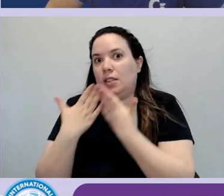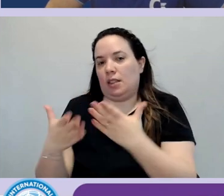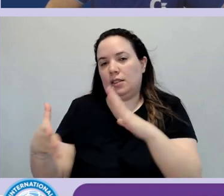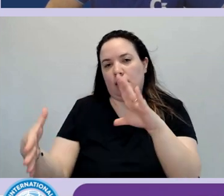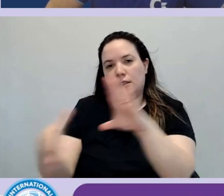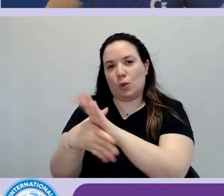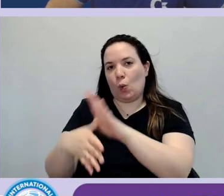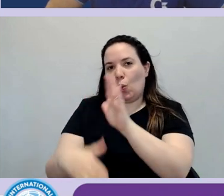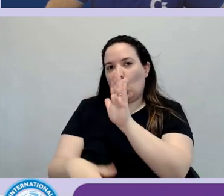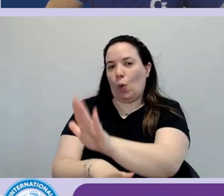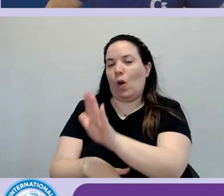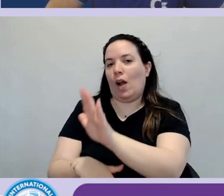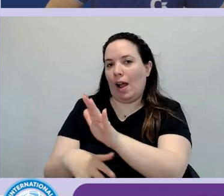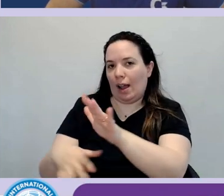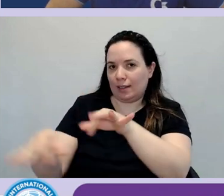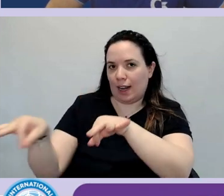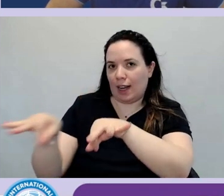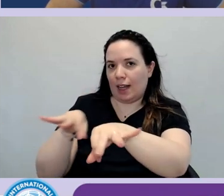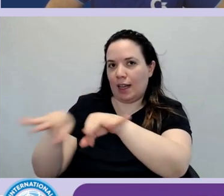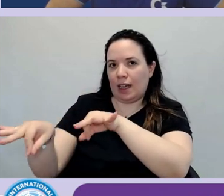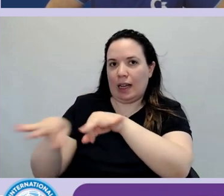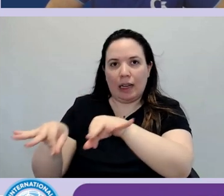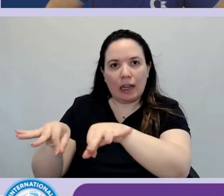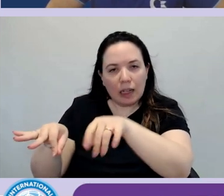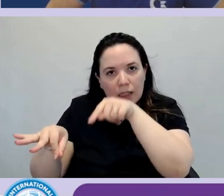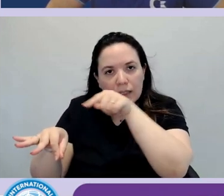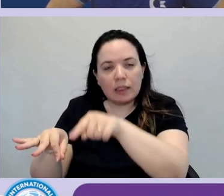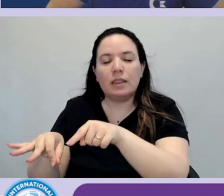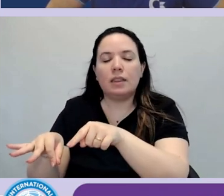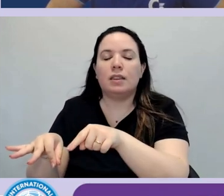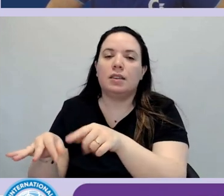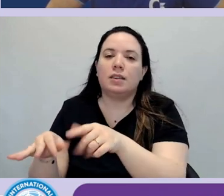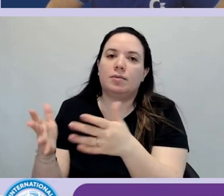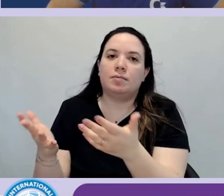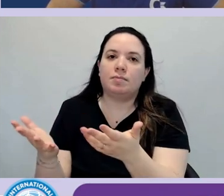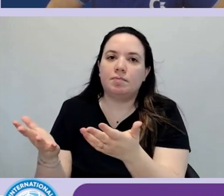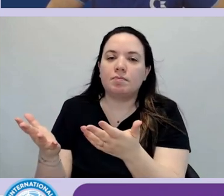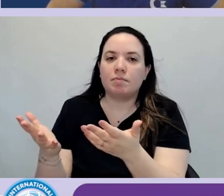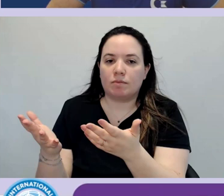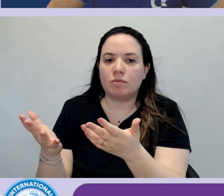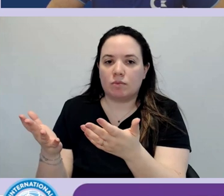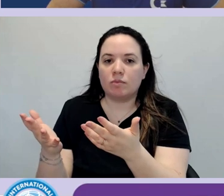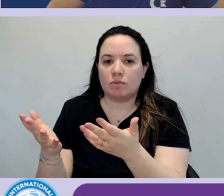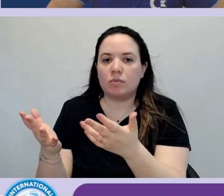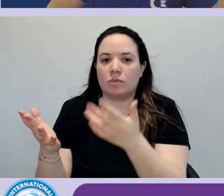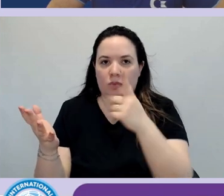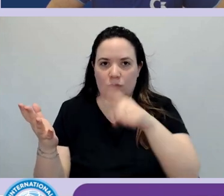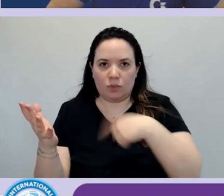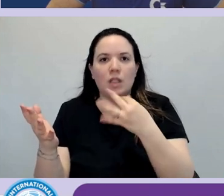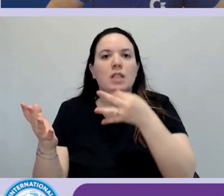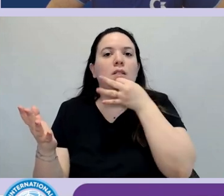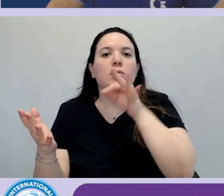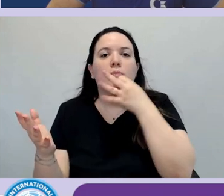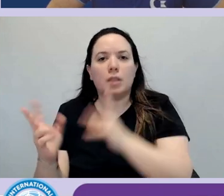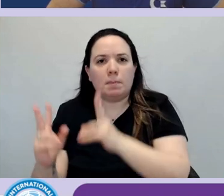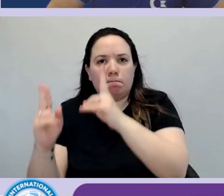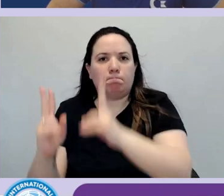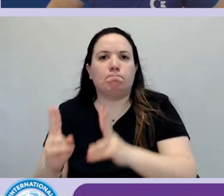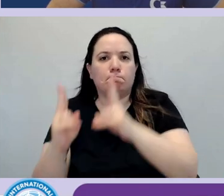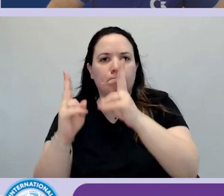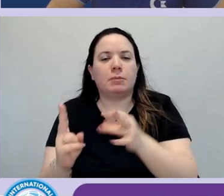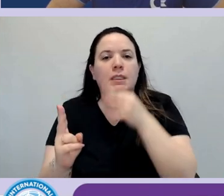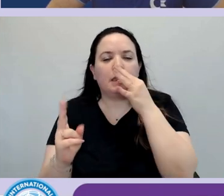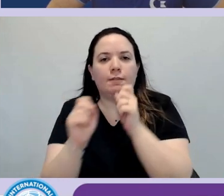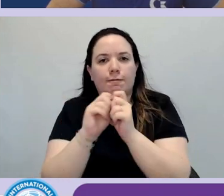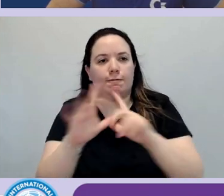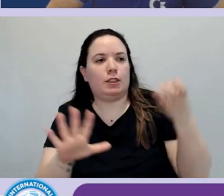Team che si occupa della tutta la parte della organizzazione eventi onl con gli eventi spezzettati Quindi tutti singoli